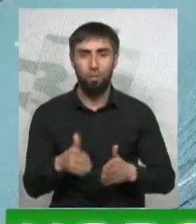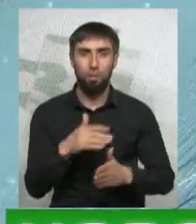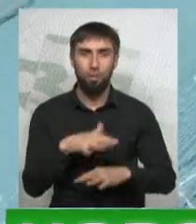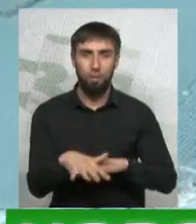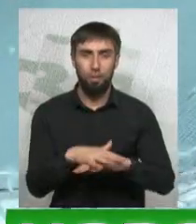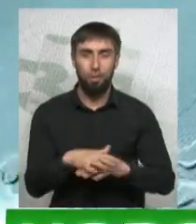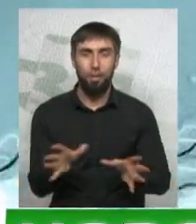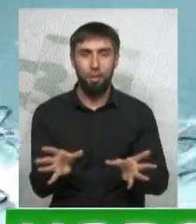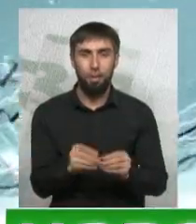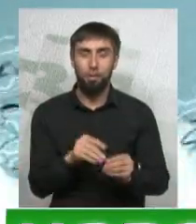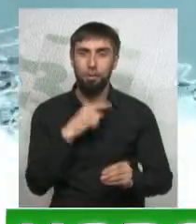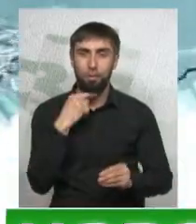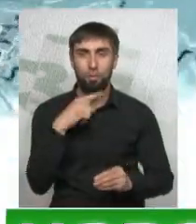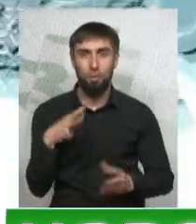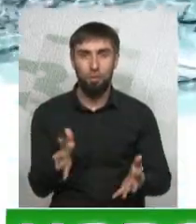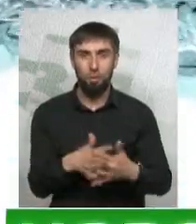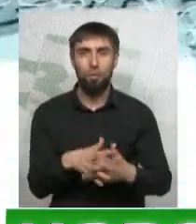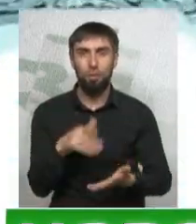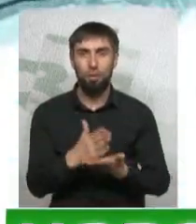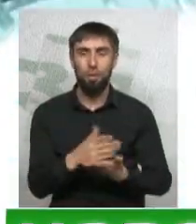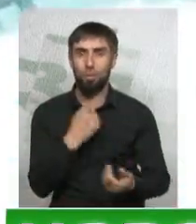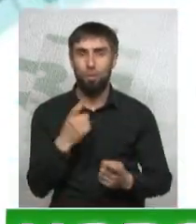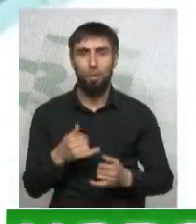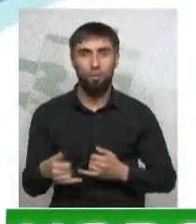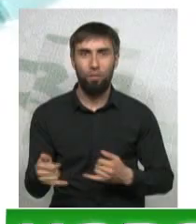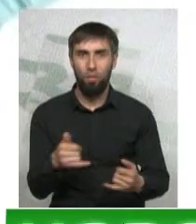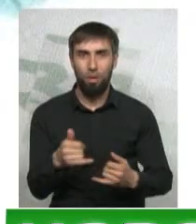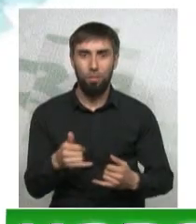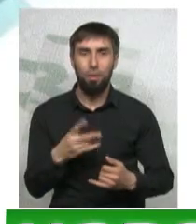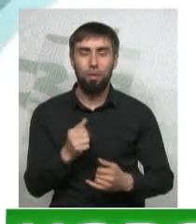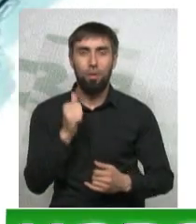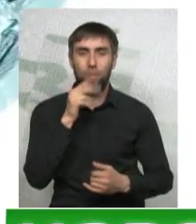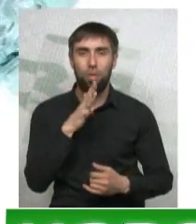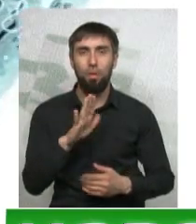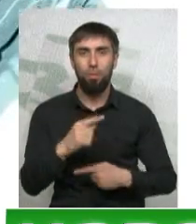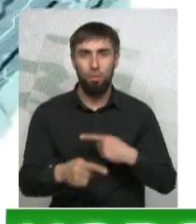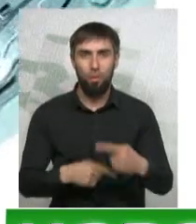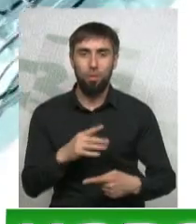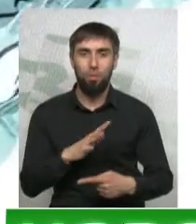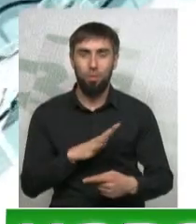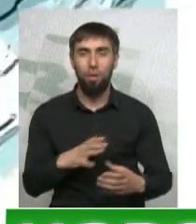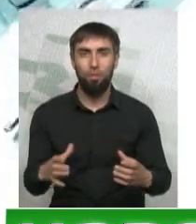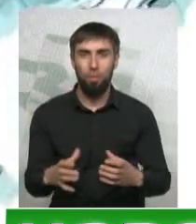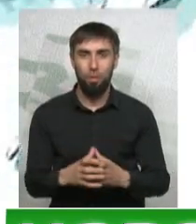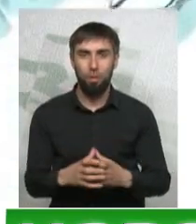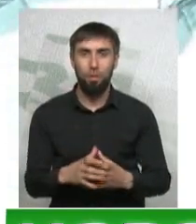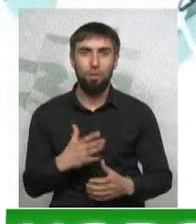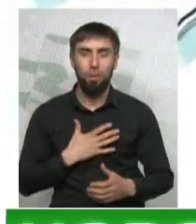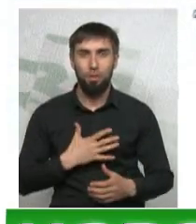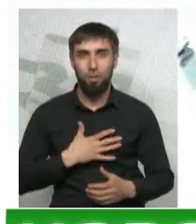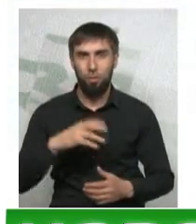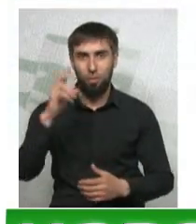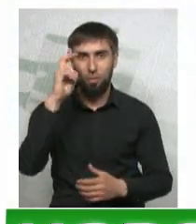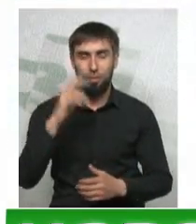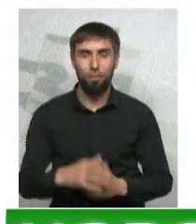народа единение Ингушетии с Россией явилась прочным фундаментом на котором в последующем была сформирована наше